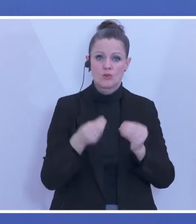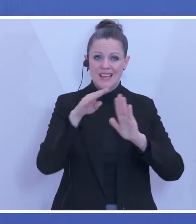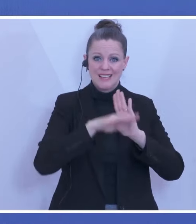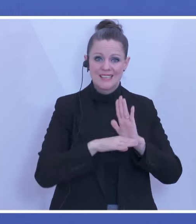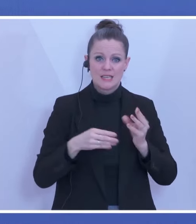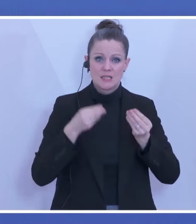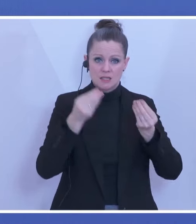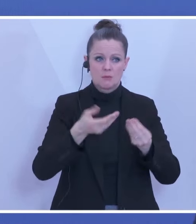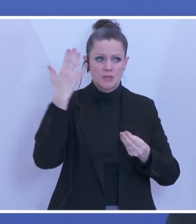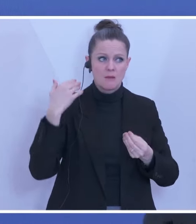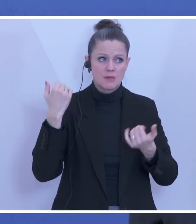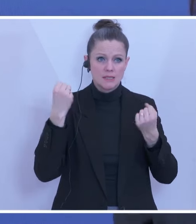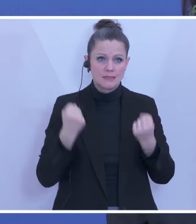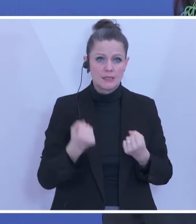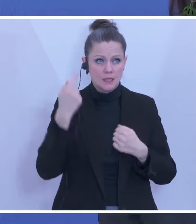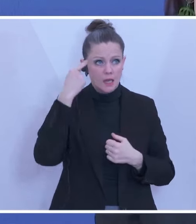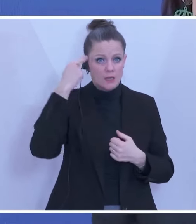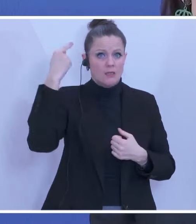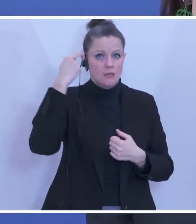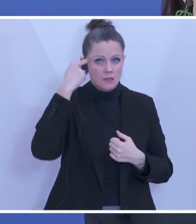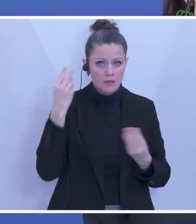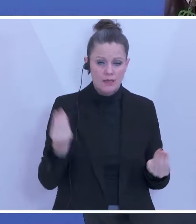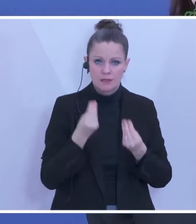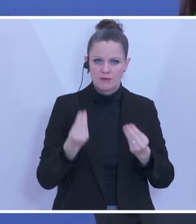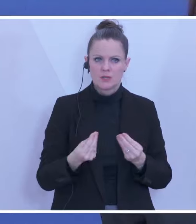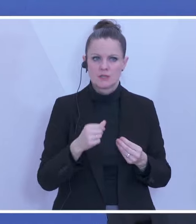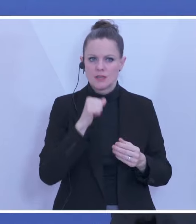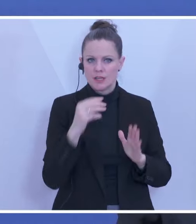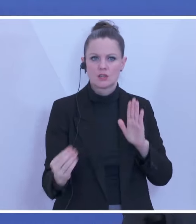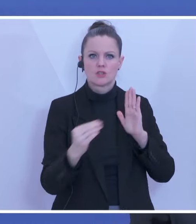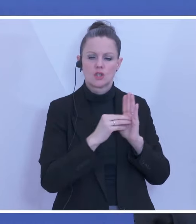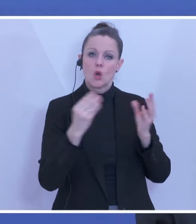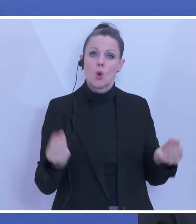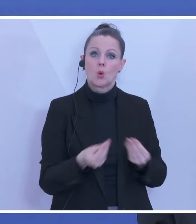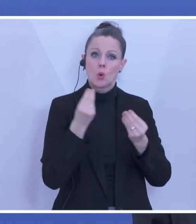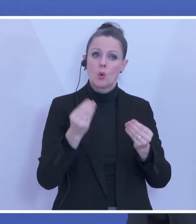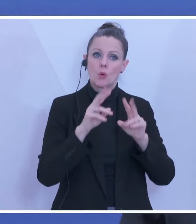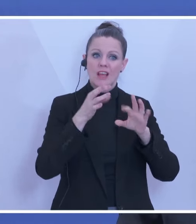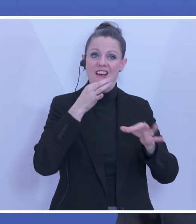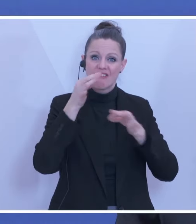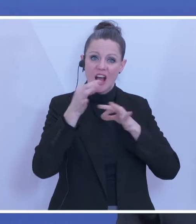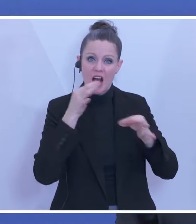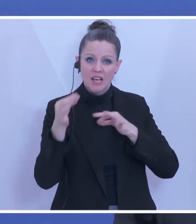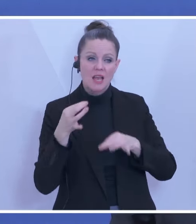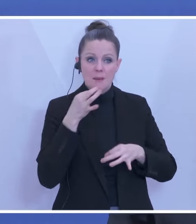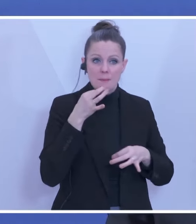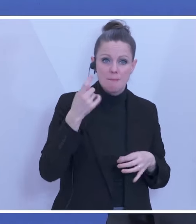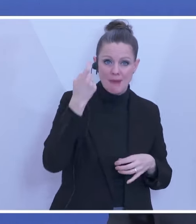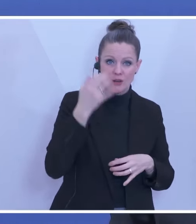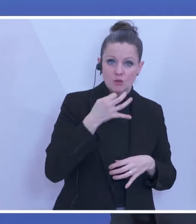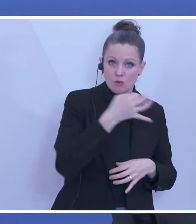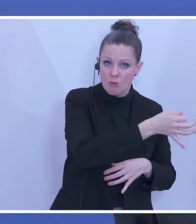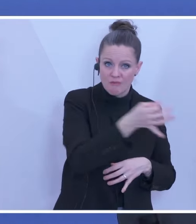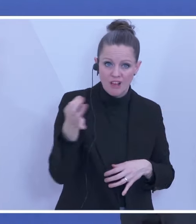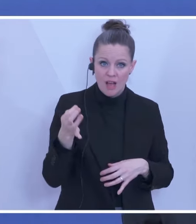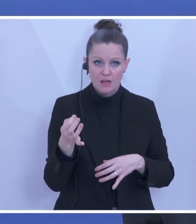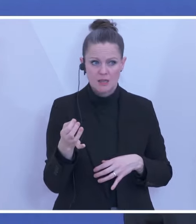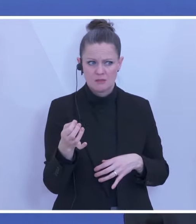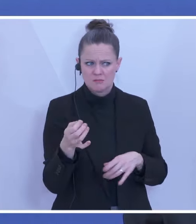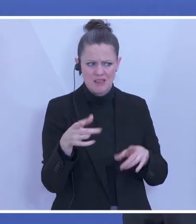irgendwas gedacht haben. Da steht ja noch drinnen, dass man aufgrund von Fragen und Meinungsumfragen, die noch dazu das nicht einmal hergeben,